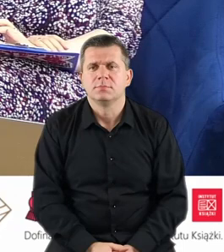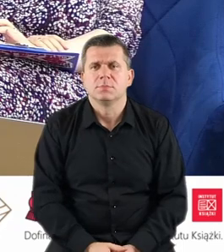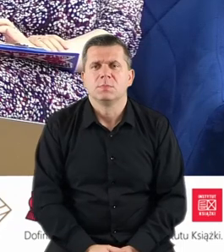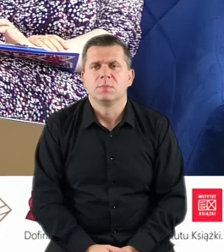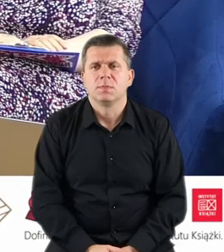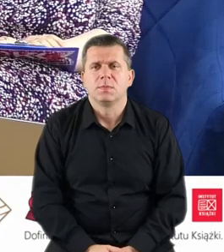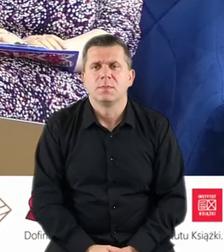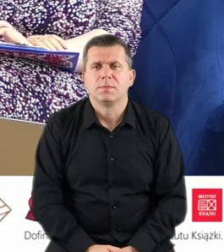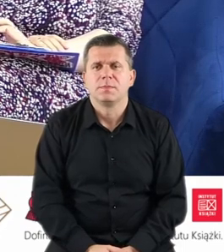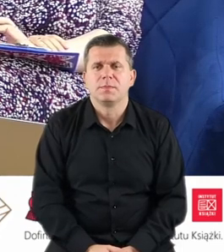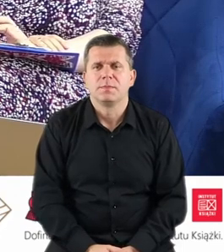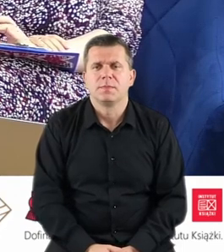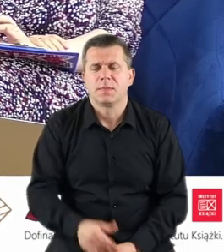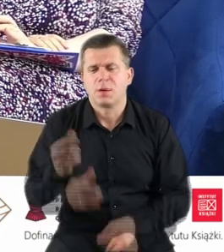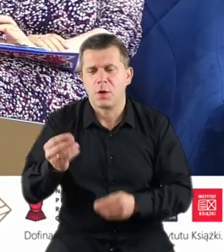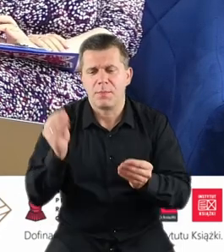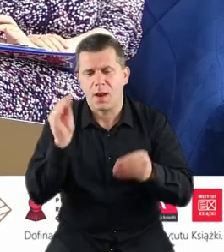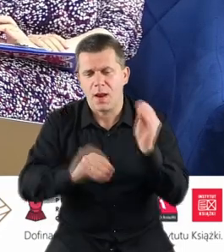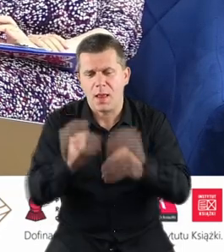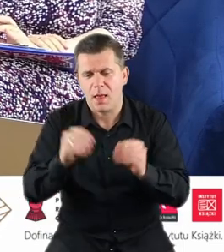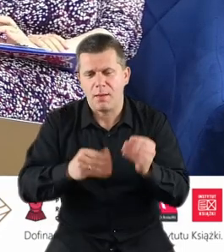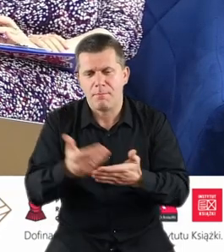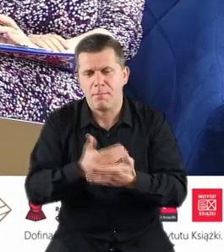Gros Małeckiego skleja modele.